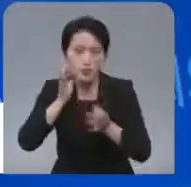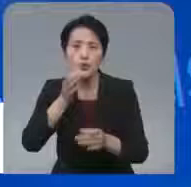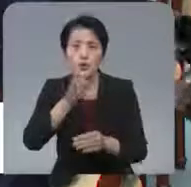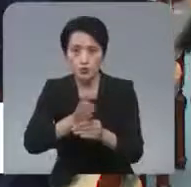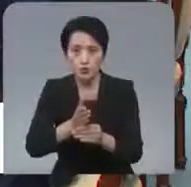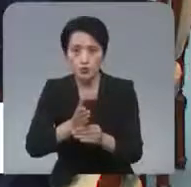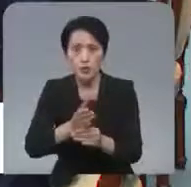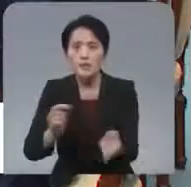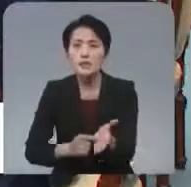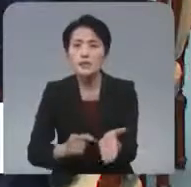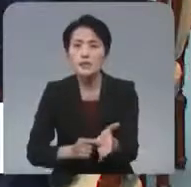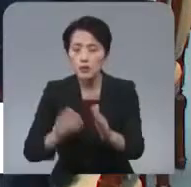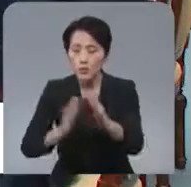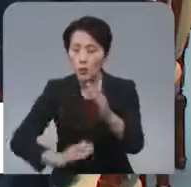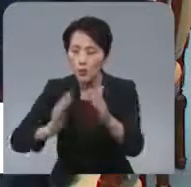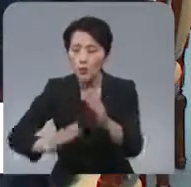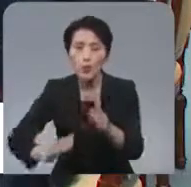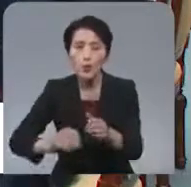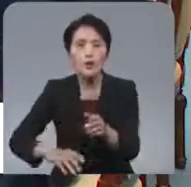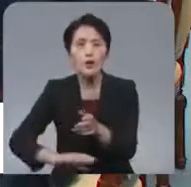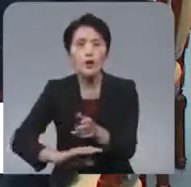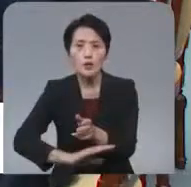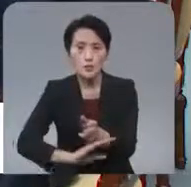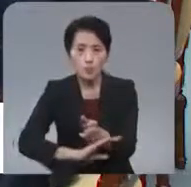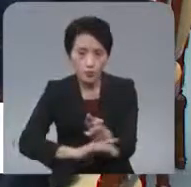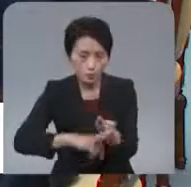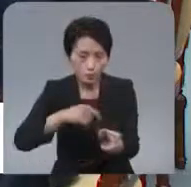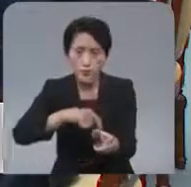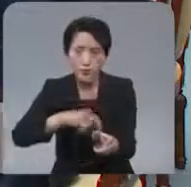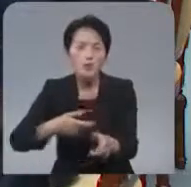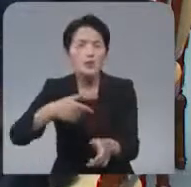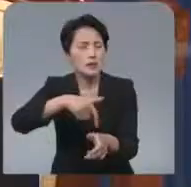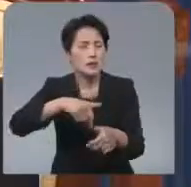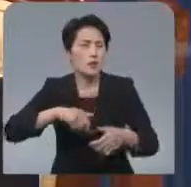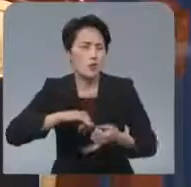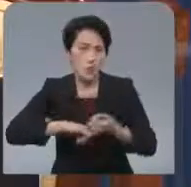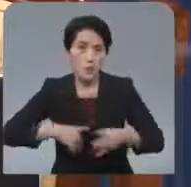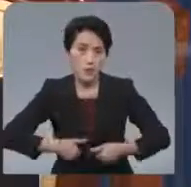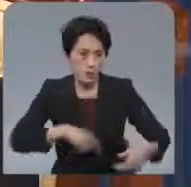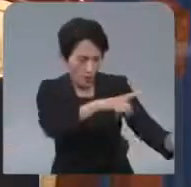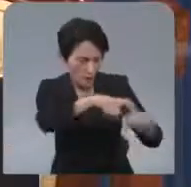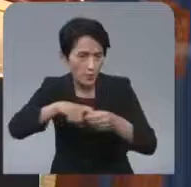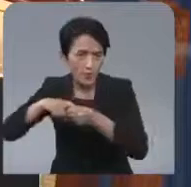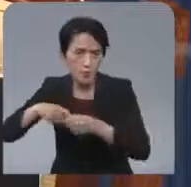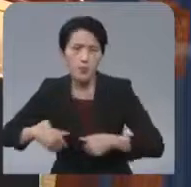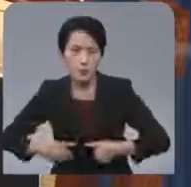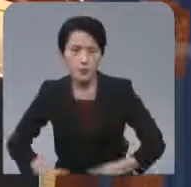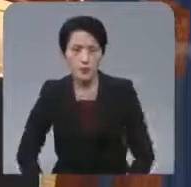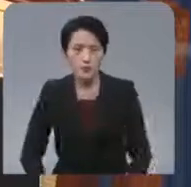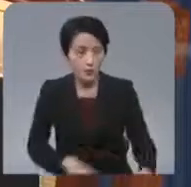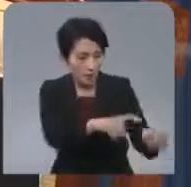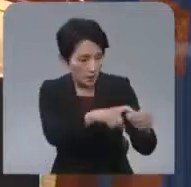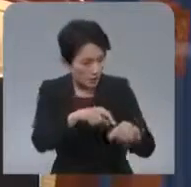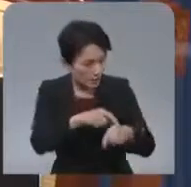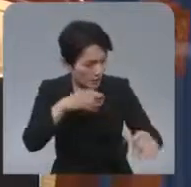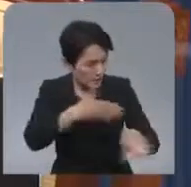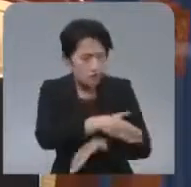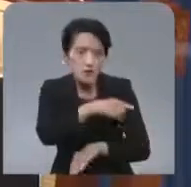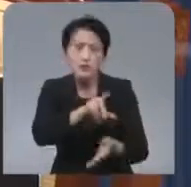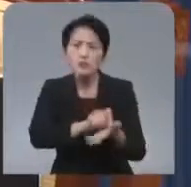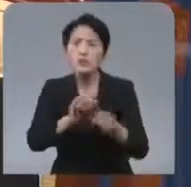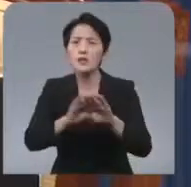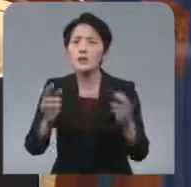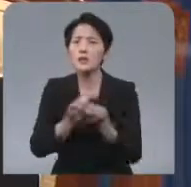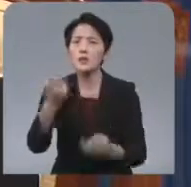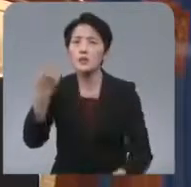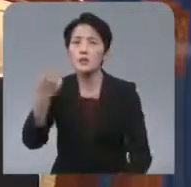дипломатические возможностям об этом заявил президент республики корея мун джейн выступает 9 ноября на заседании правительства